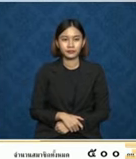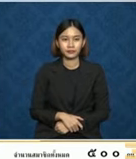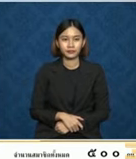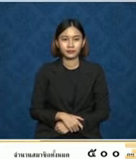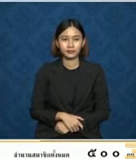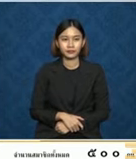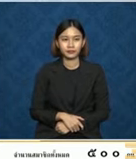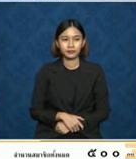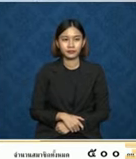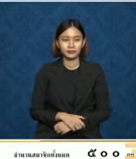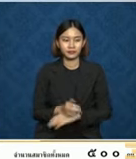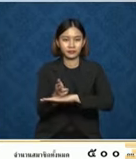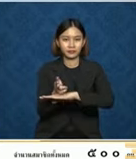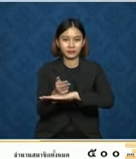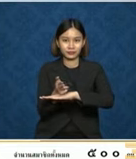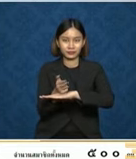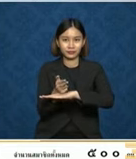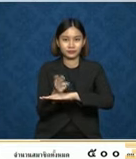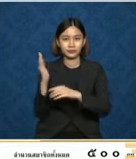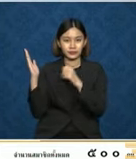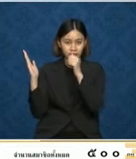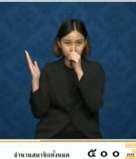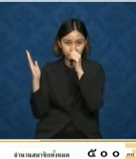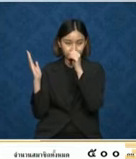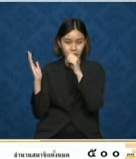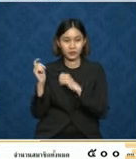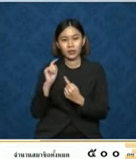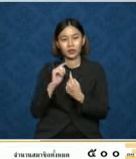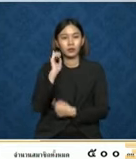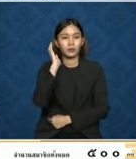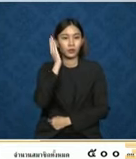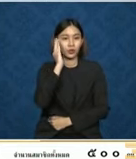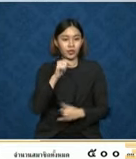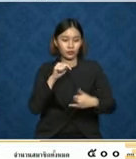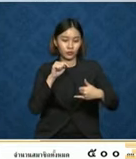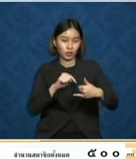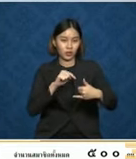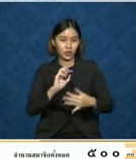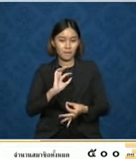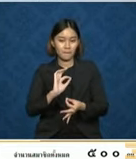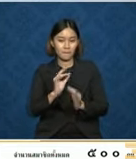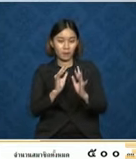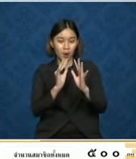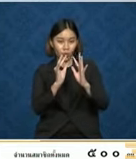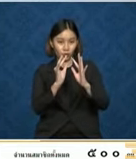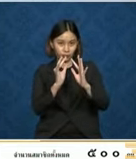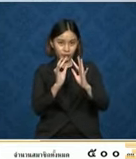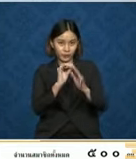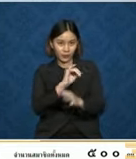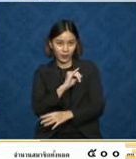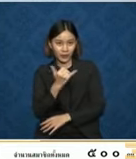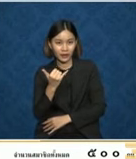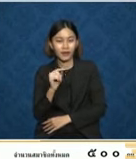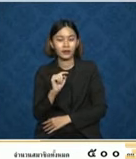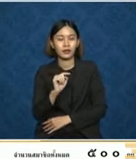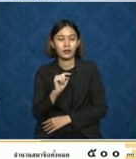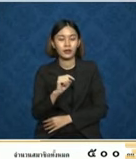จากคลิปนะครับก็จะเป็นชายผู้หนึ่งนะครับก็กำลังเผาบางสิ่งบางอย่าง